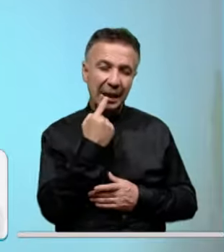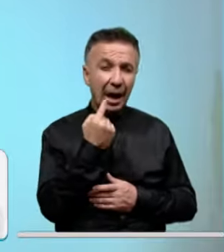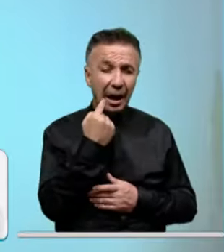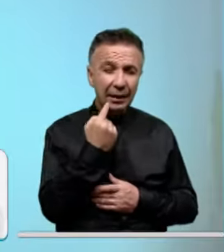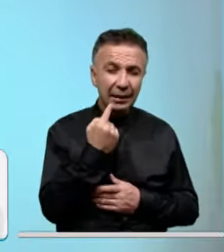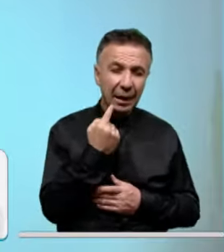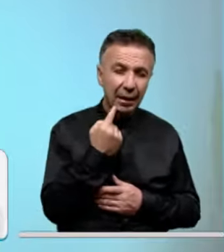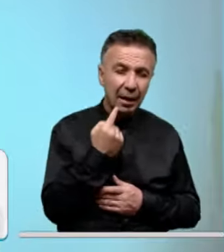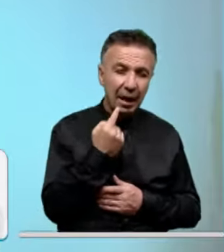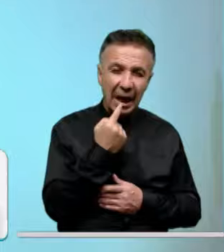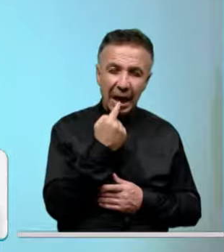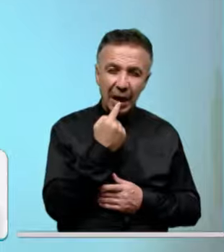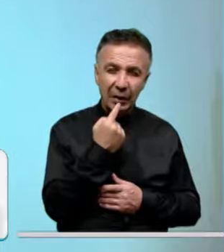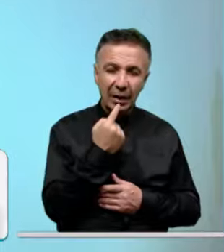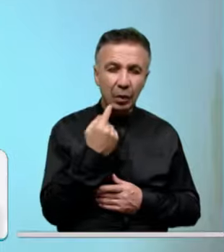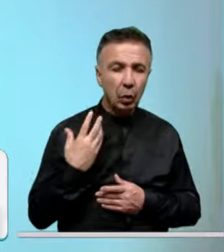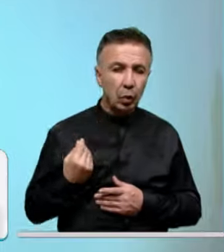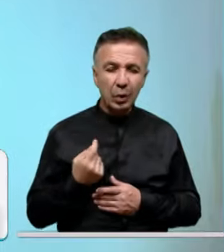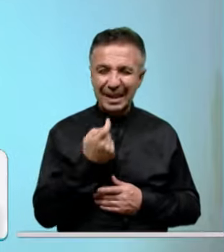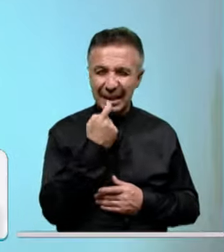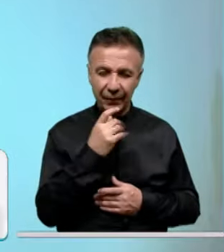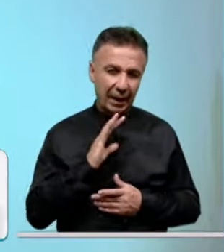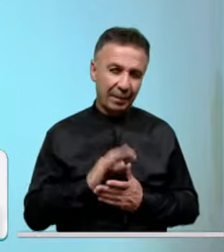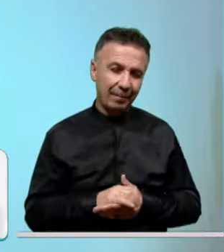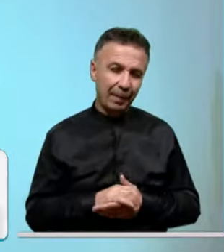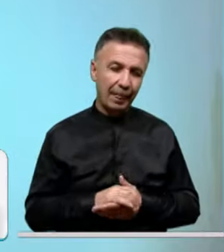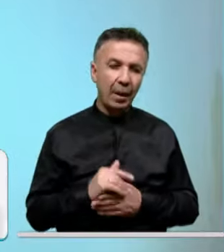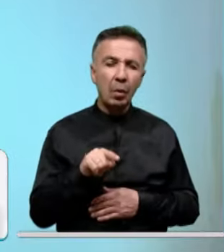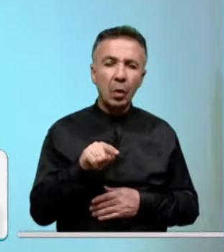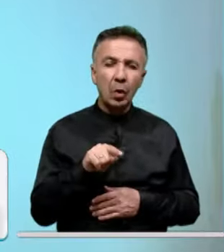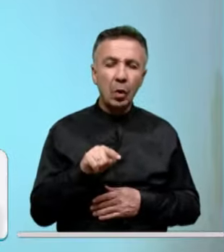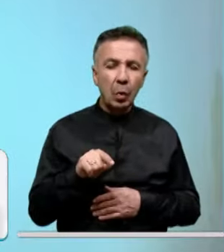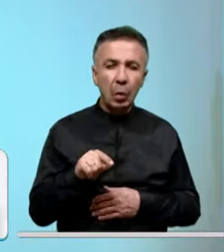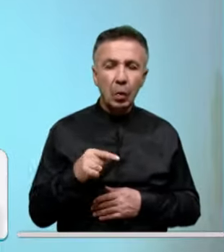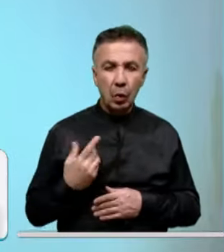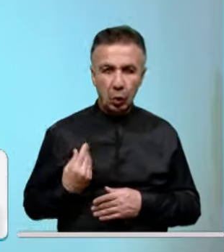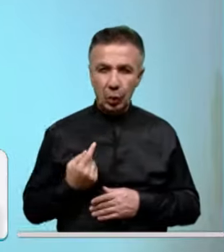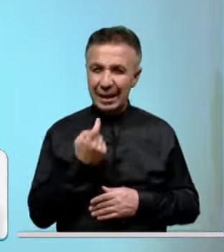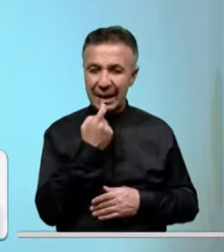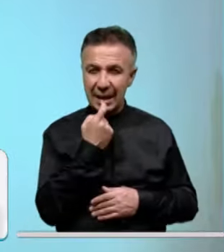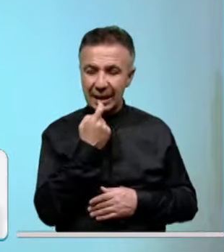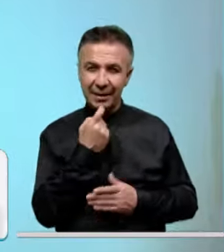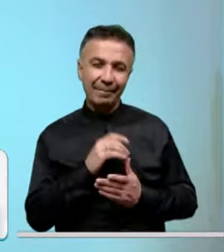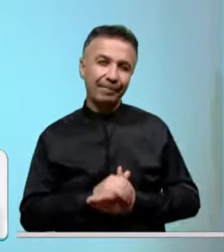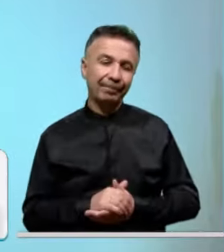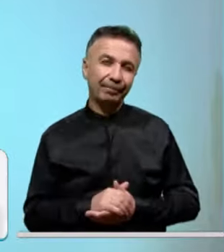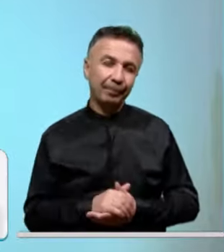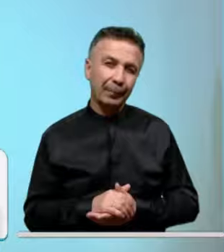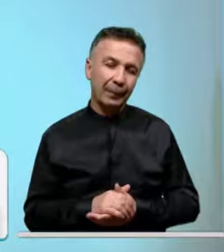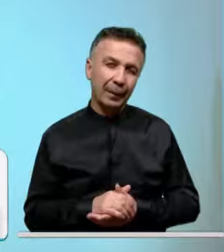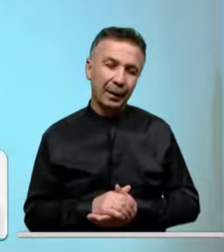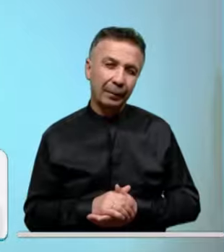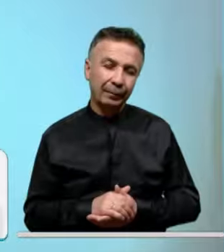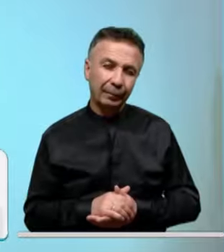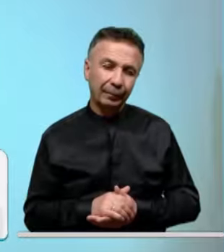ön tarafta süt dişleri vardır. Bu süt dişler, ben de bunu sonradan öğrendim. Kapak dedikleri